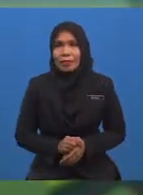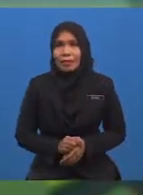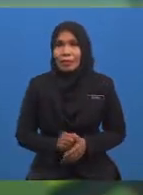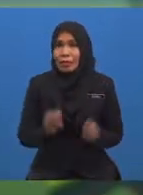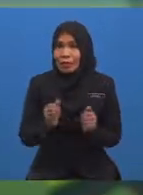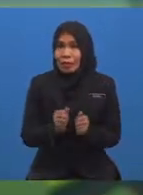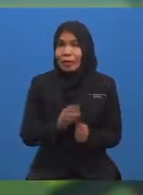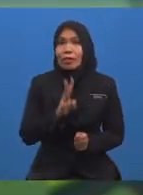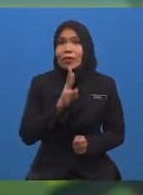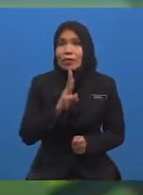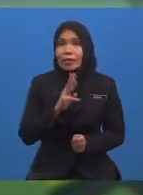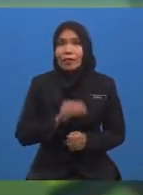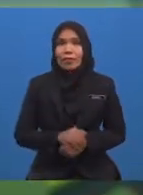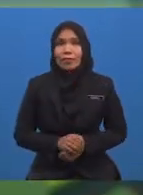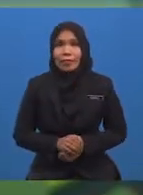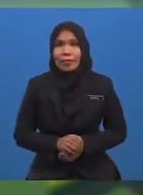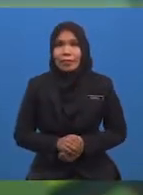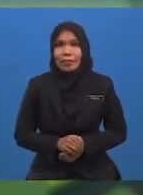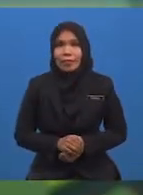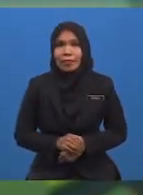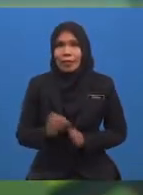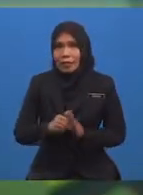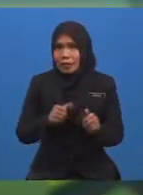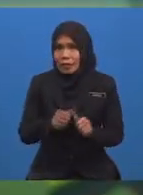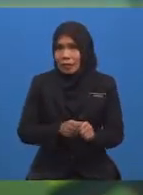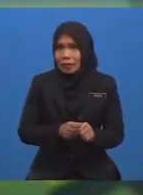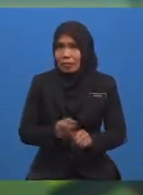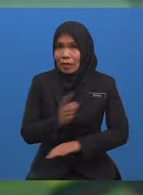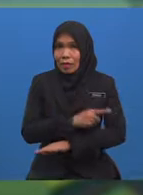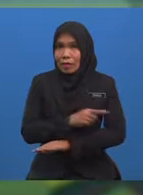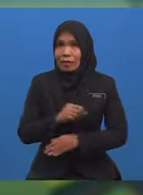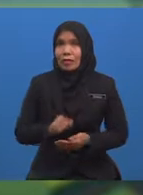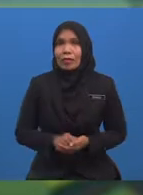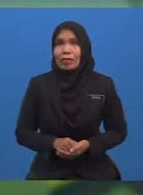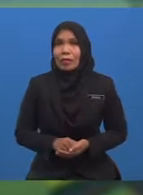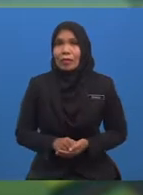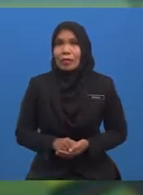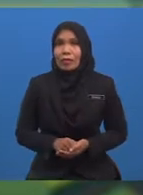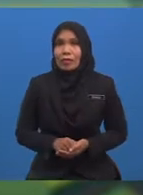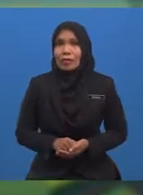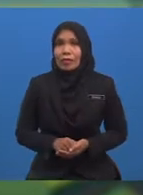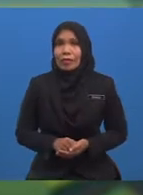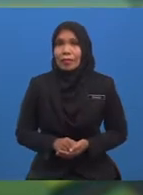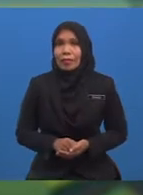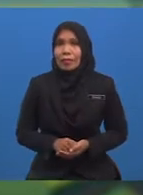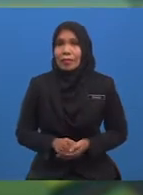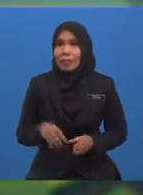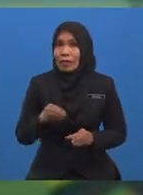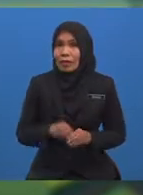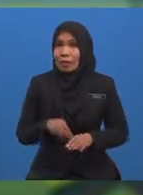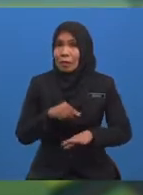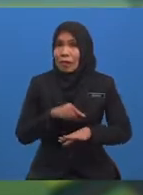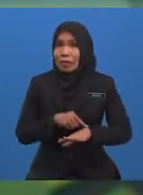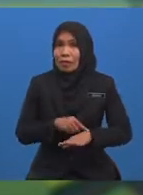mahu, murid-murid perhatikan setiap hari biji benih ini dalam masa seminggu